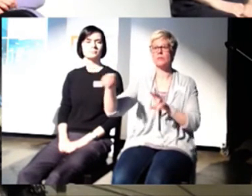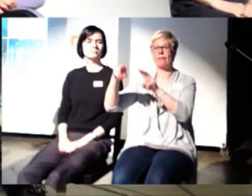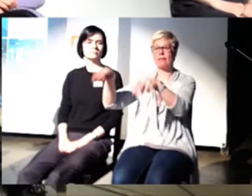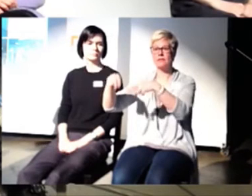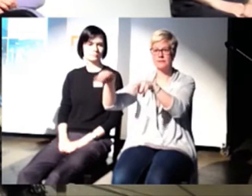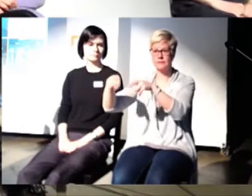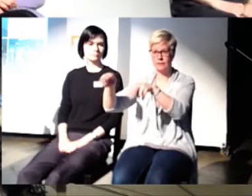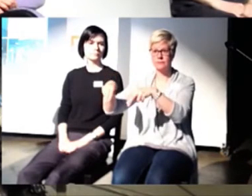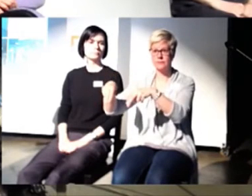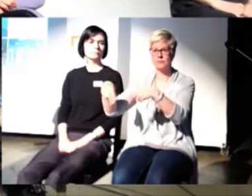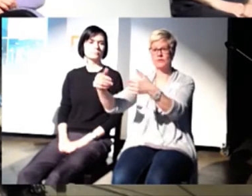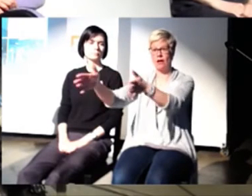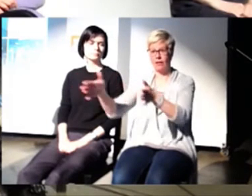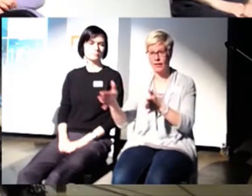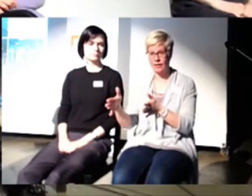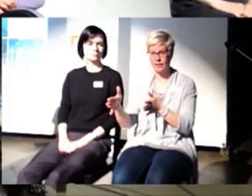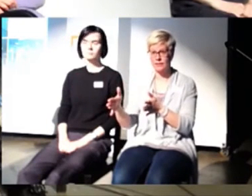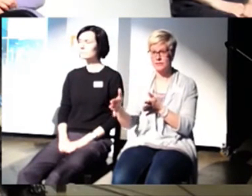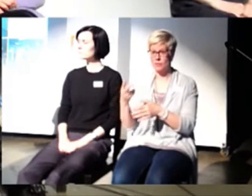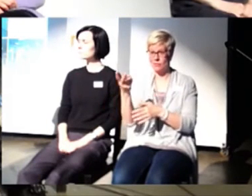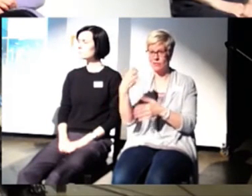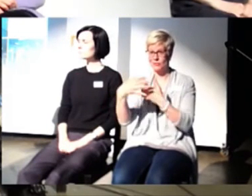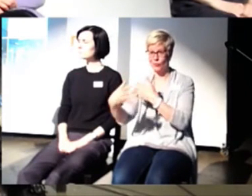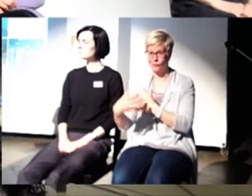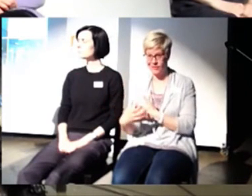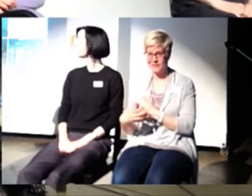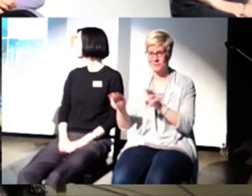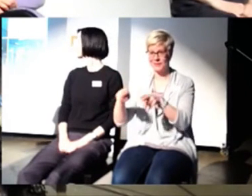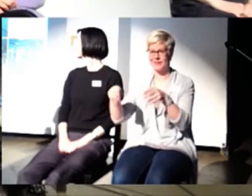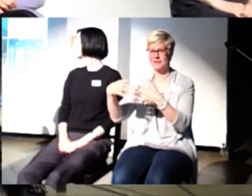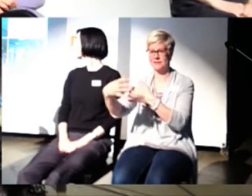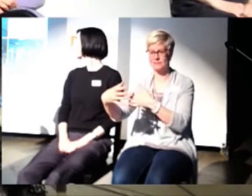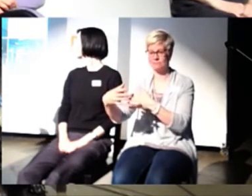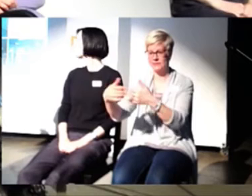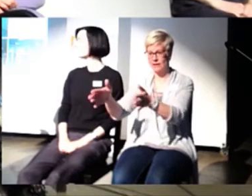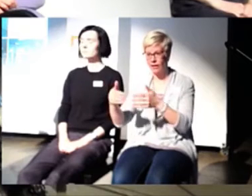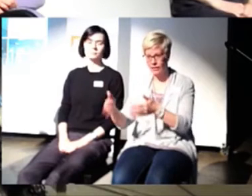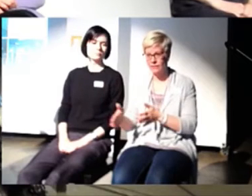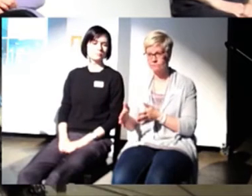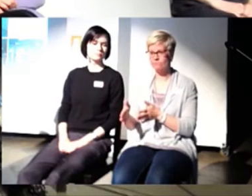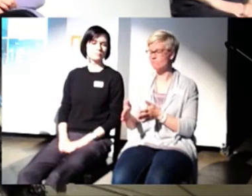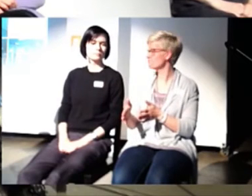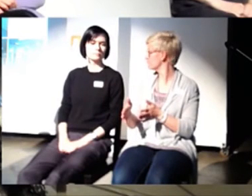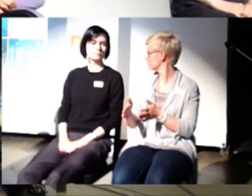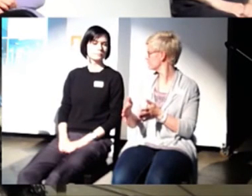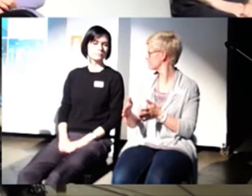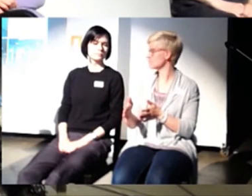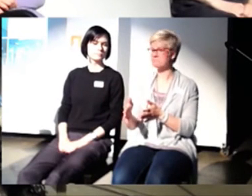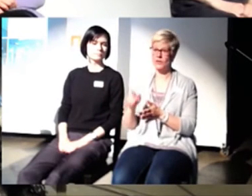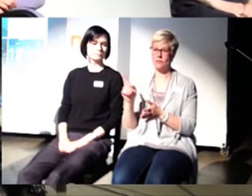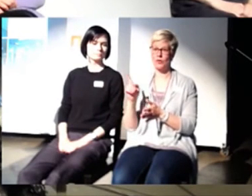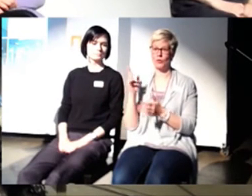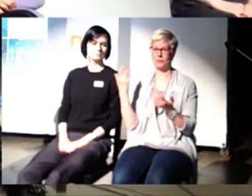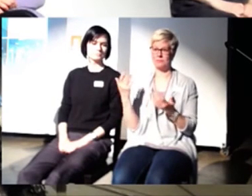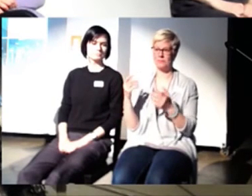tanssisali. Tässä on kaksi kuvaa tanssisalista, missä on juuri jonkunlainen harjoitus tai